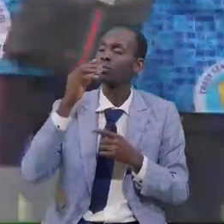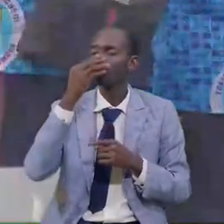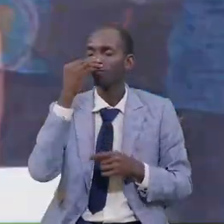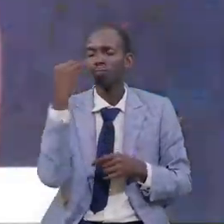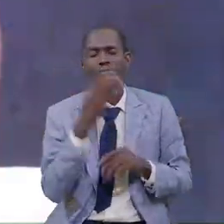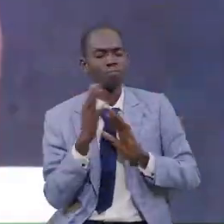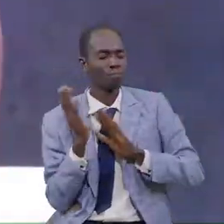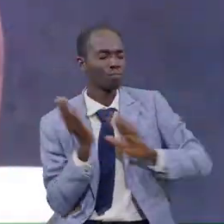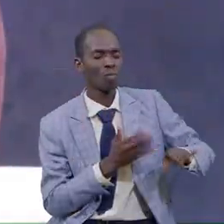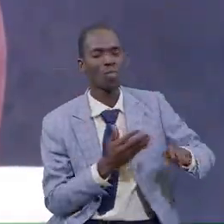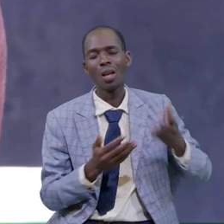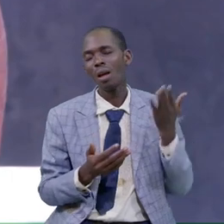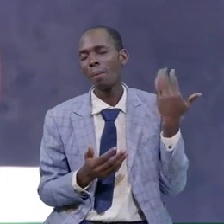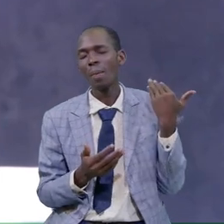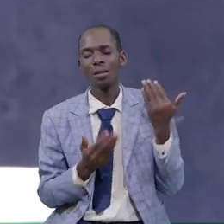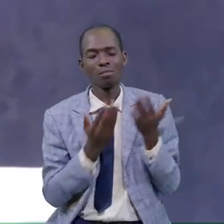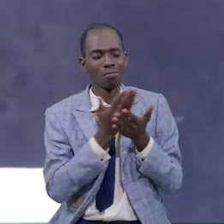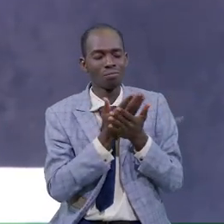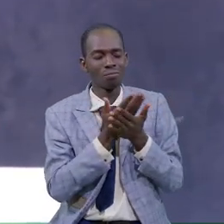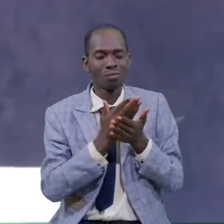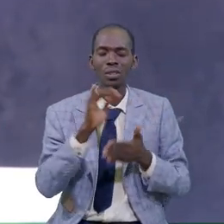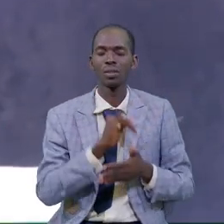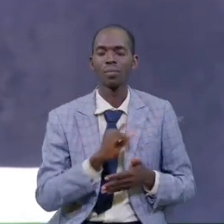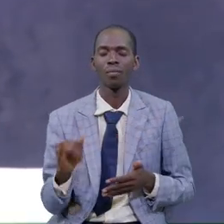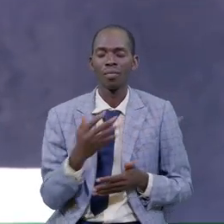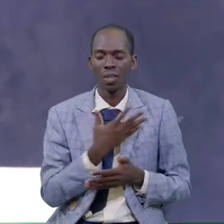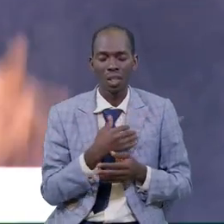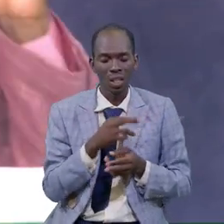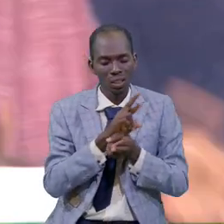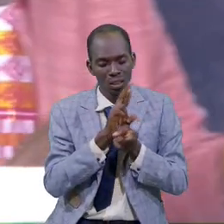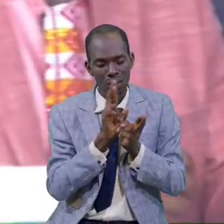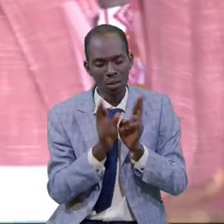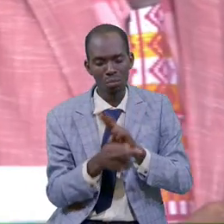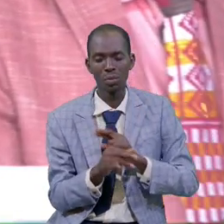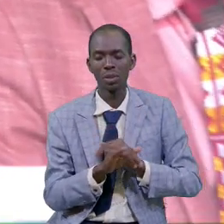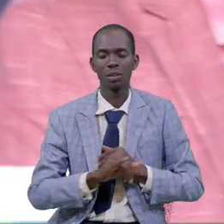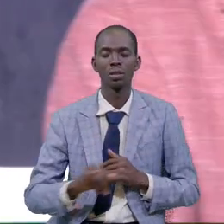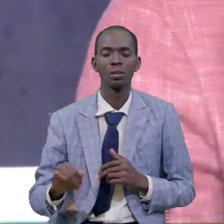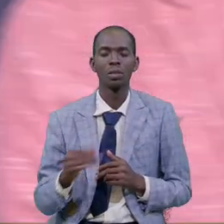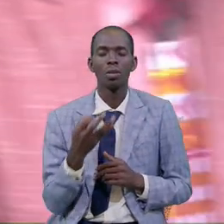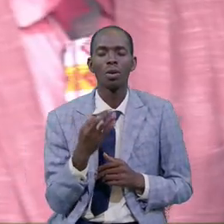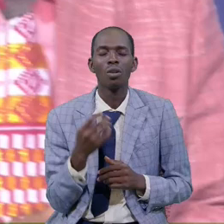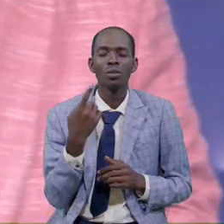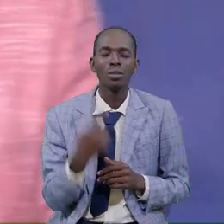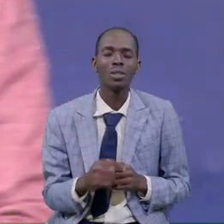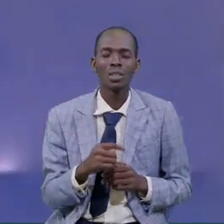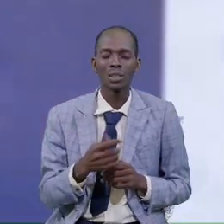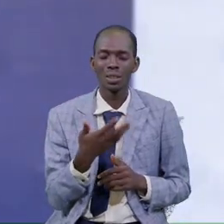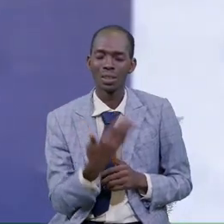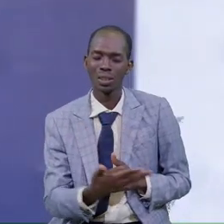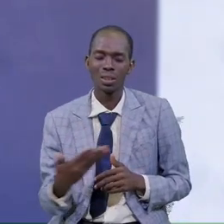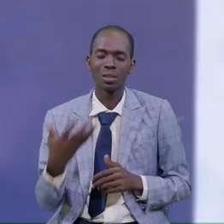venus, rejetant et se repentant des